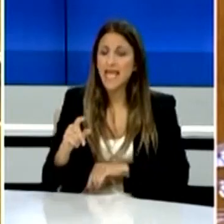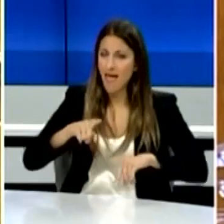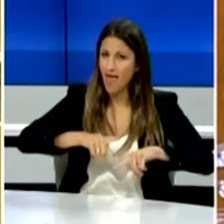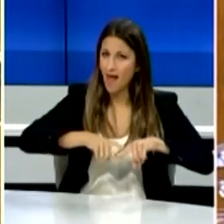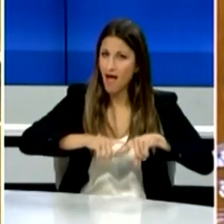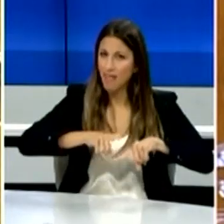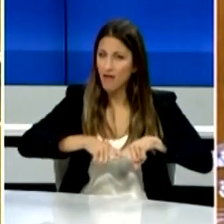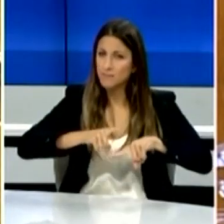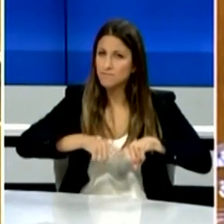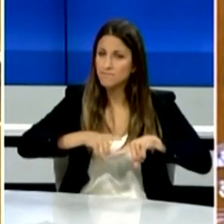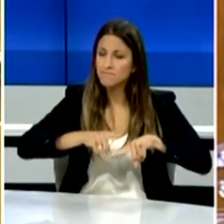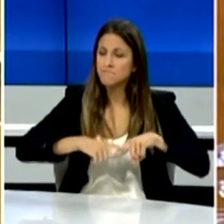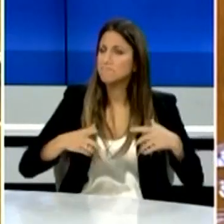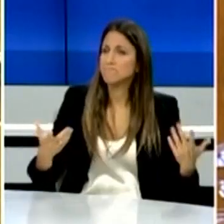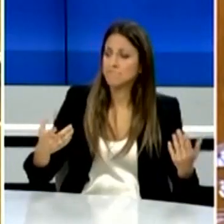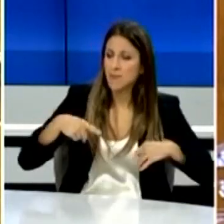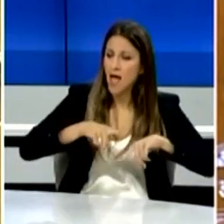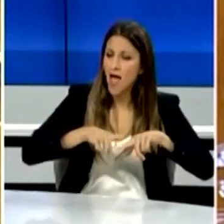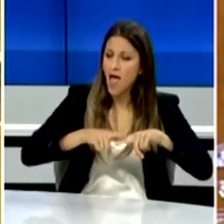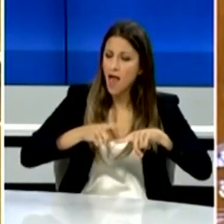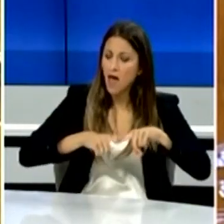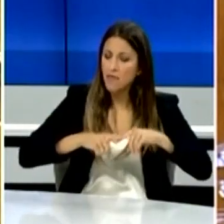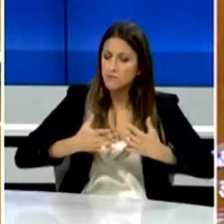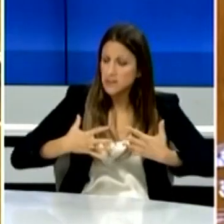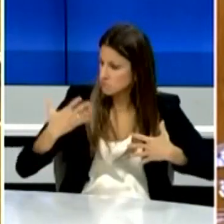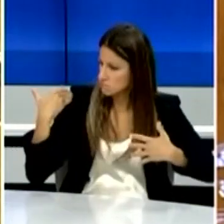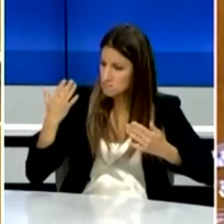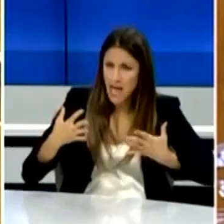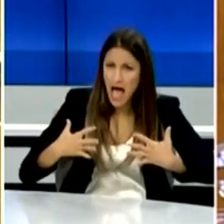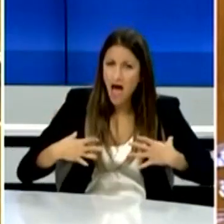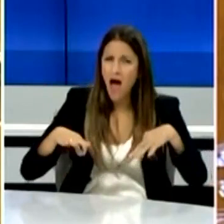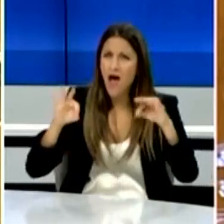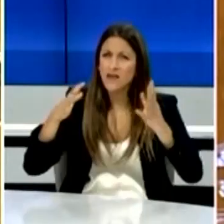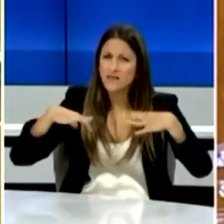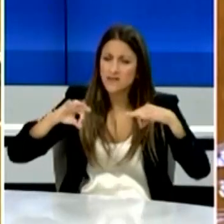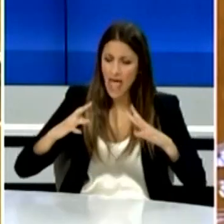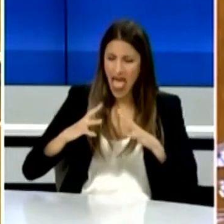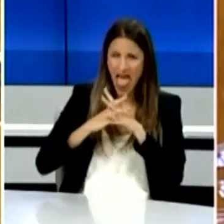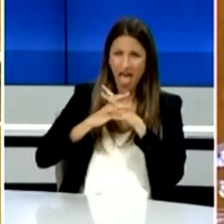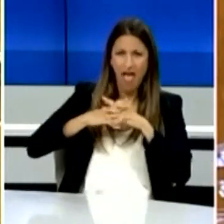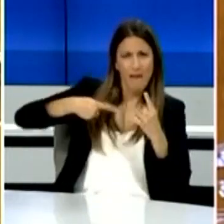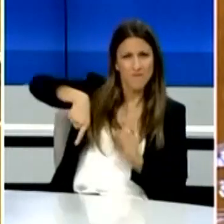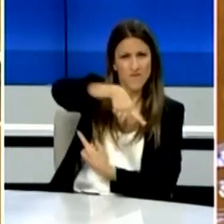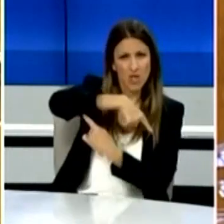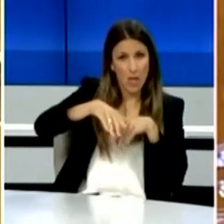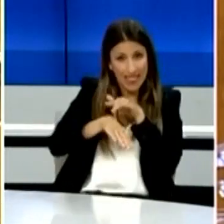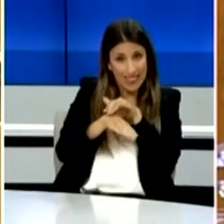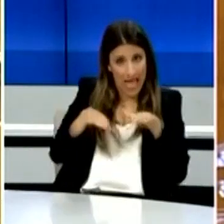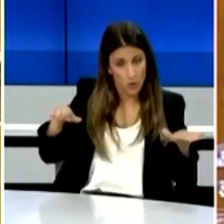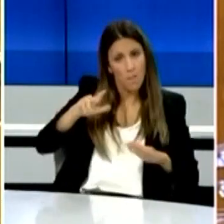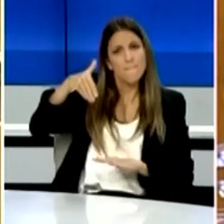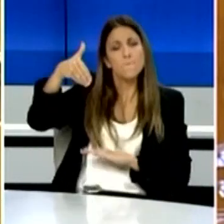Ελλάδα ζούμε τις πρώτες δεκαετίες μετά τον εμφύλιο ή τα